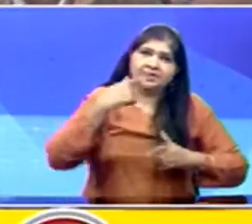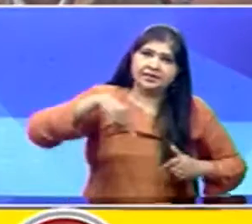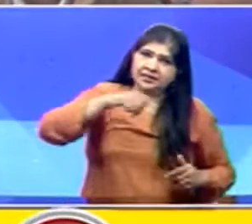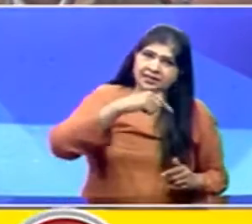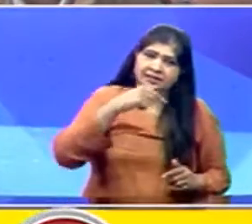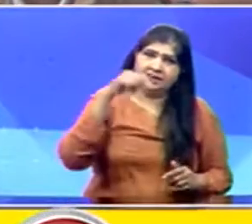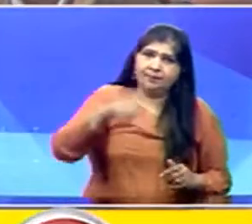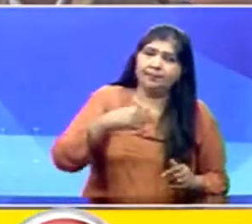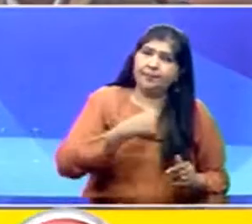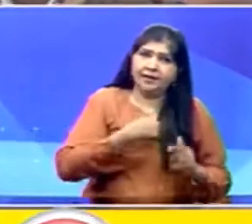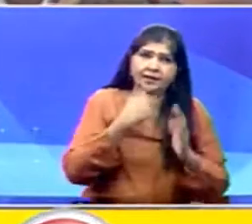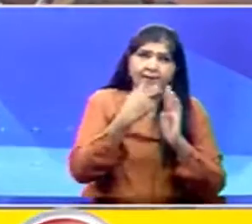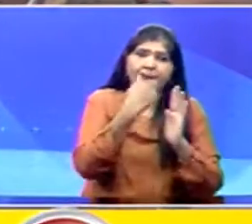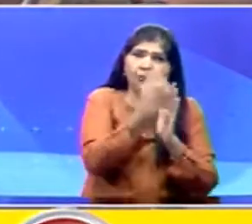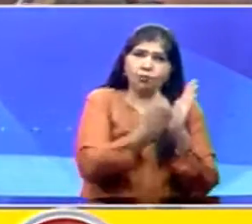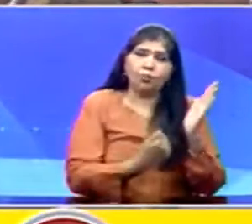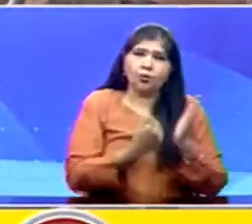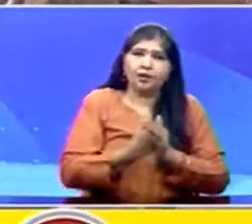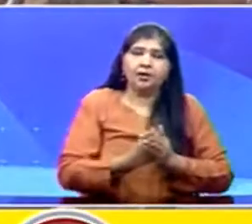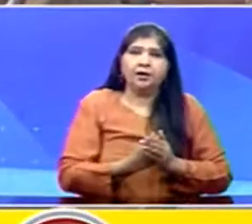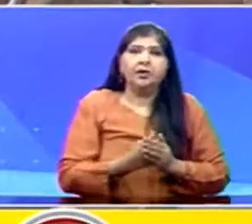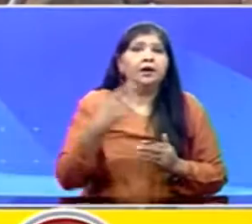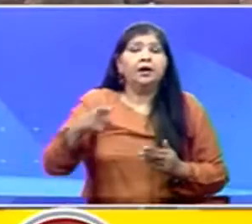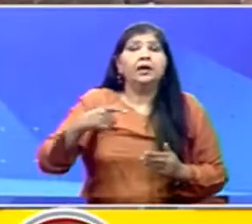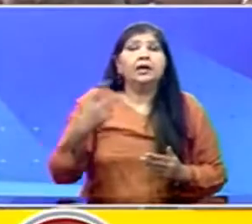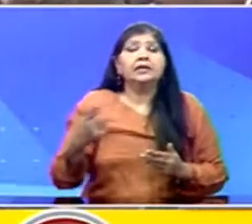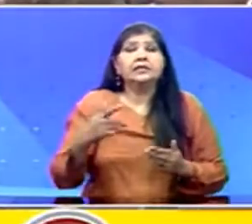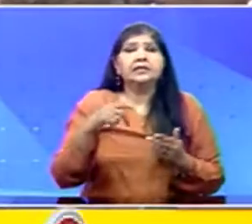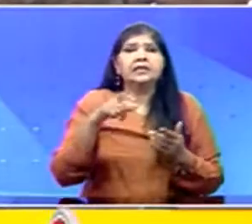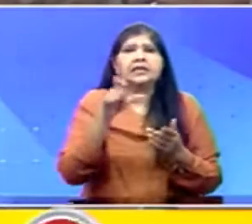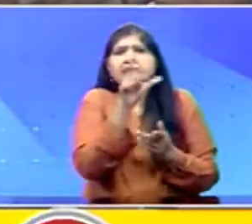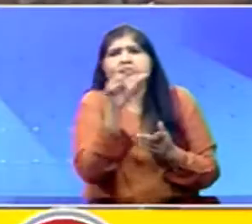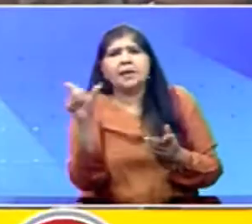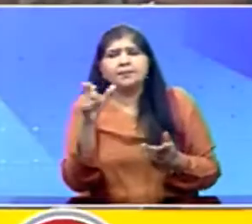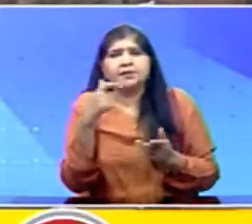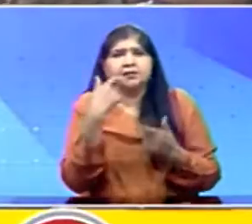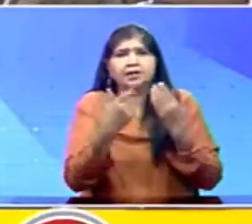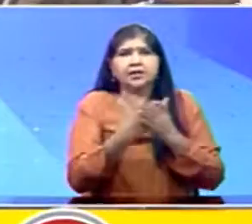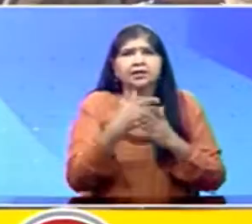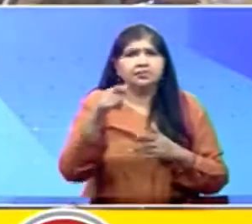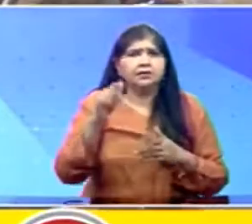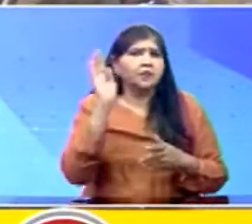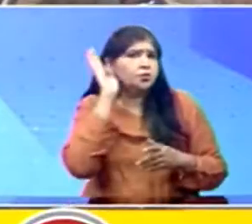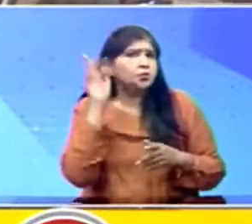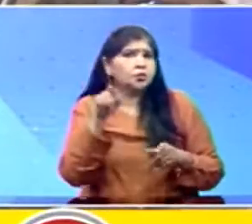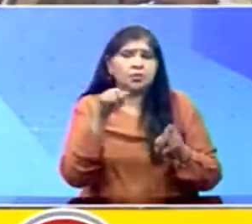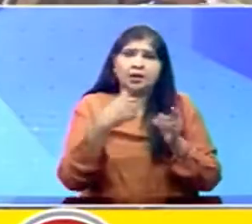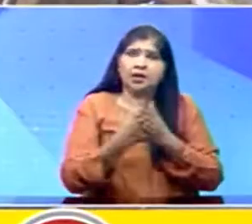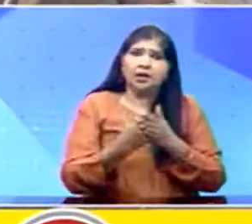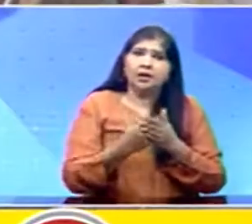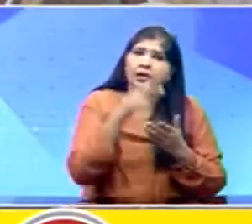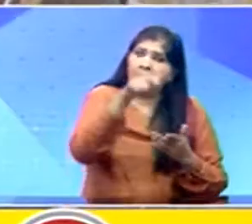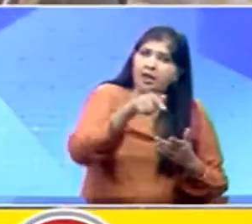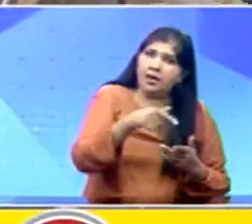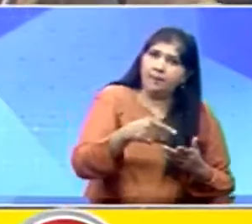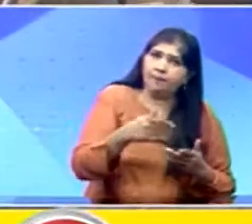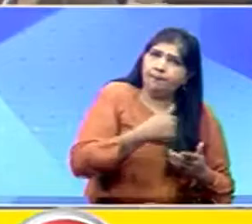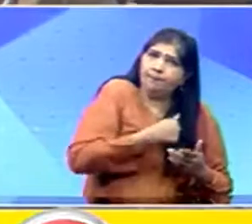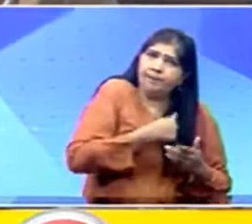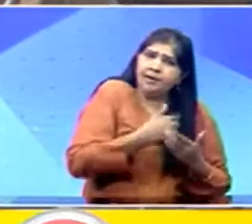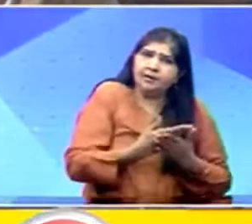मन की बात में अब एक ऐसे विशे की बात जिसे सुनकर आपका मन